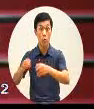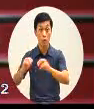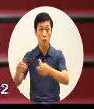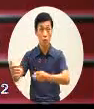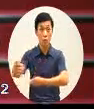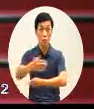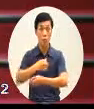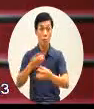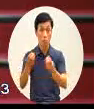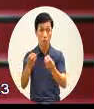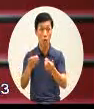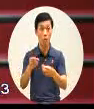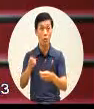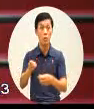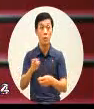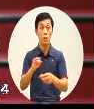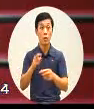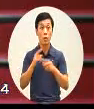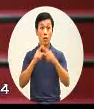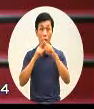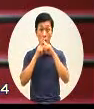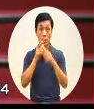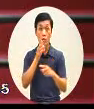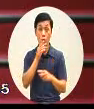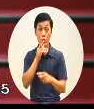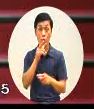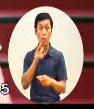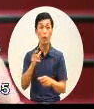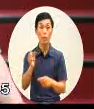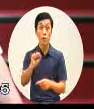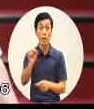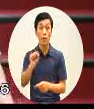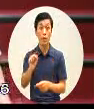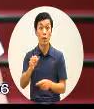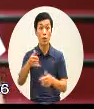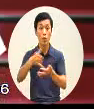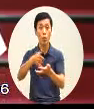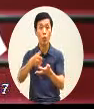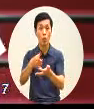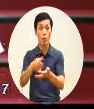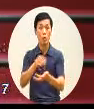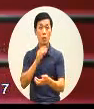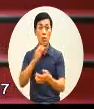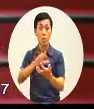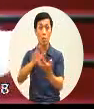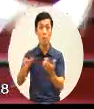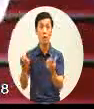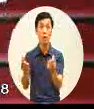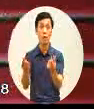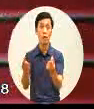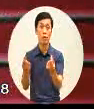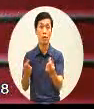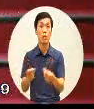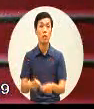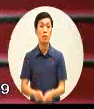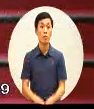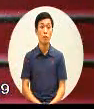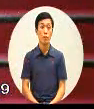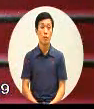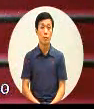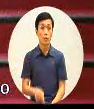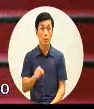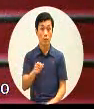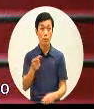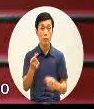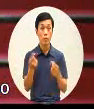啦，那是矮到未讲话漏事了。你今麦个讲什么物件，个人站一个？那